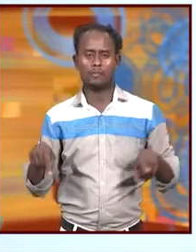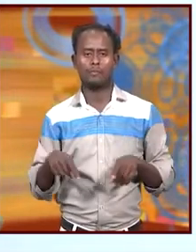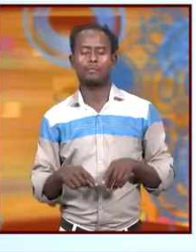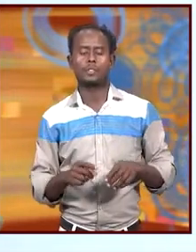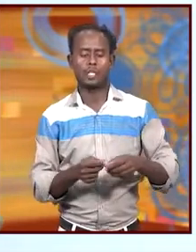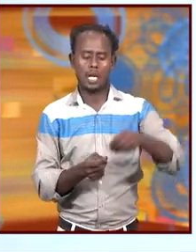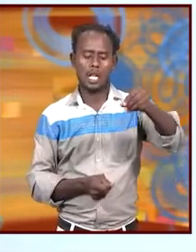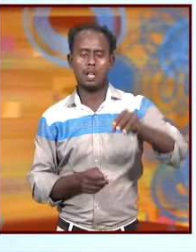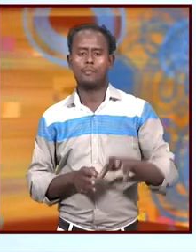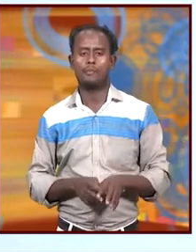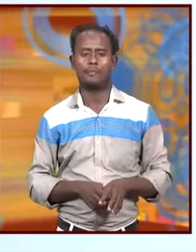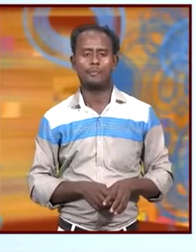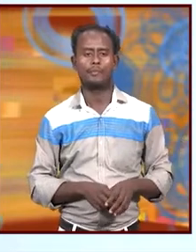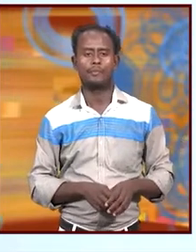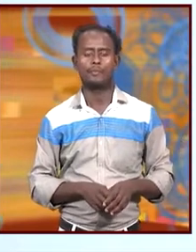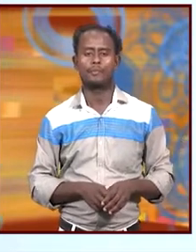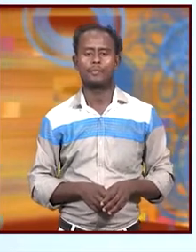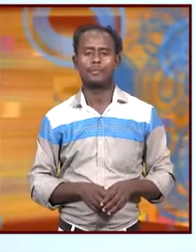நீளம்